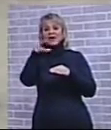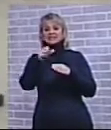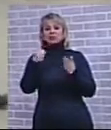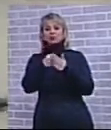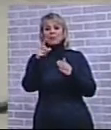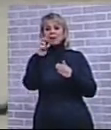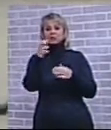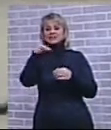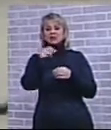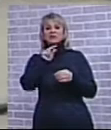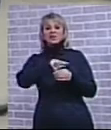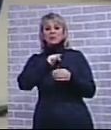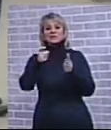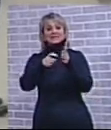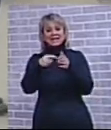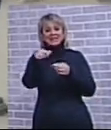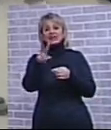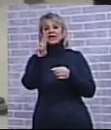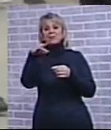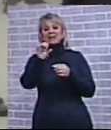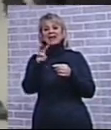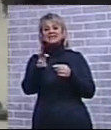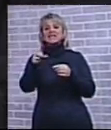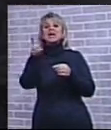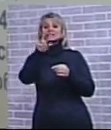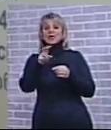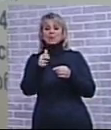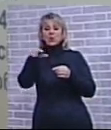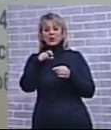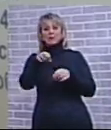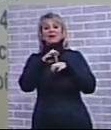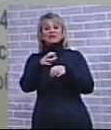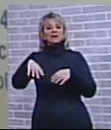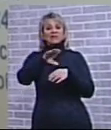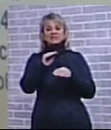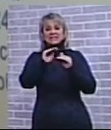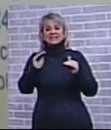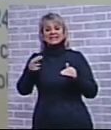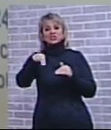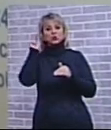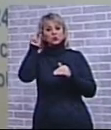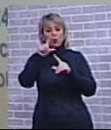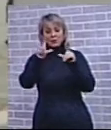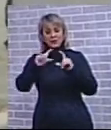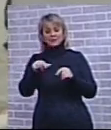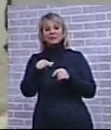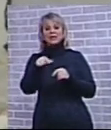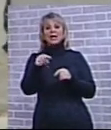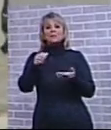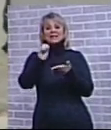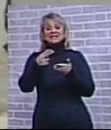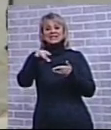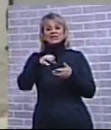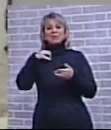Большой Садовой. Работали следователи, криминалисты, саперы. Проверки проводятся во всех детсадах и школах.